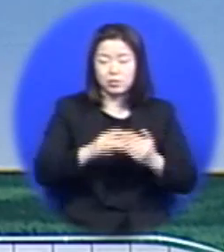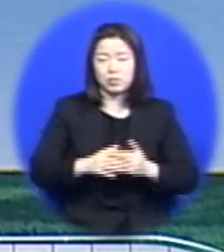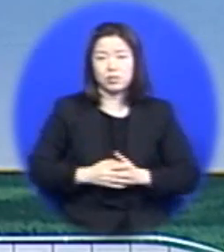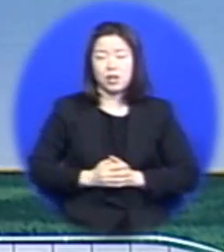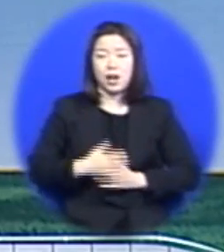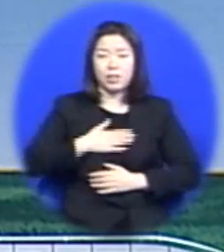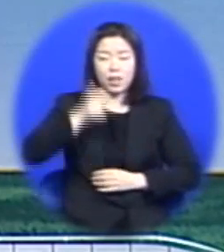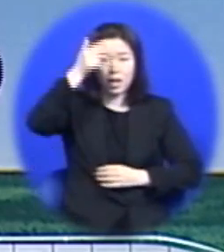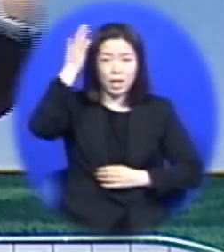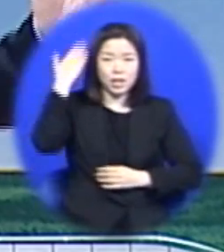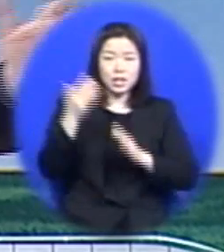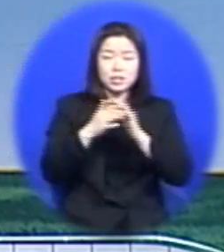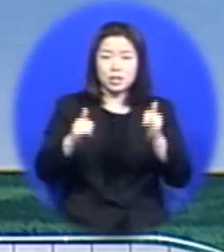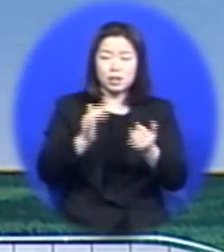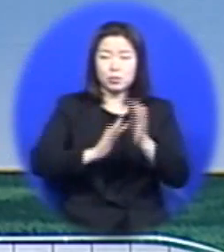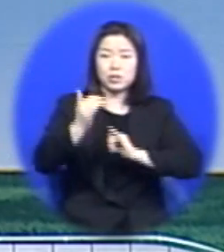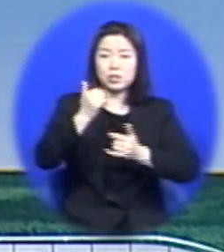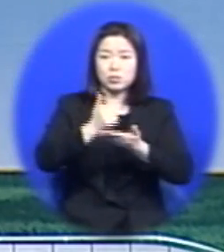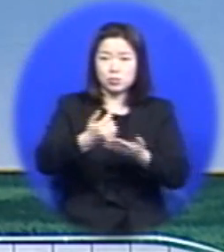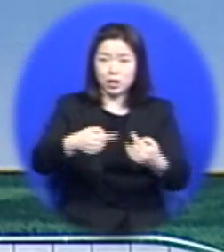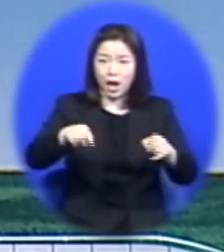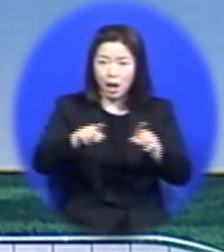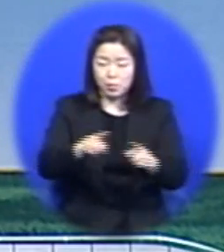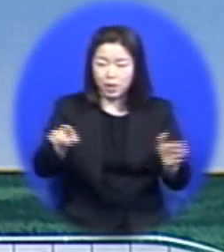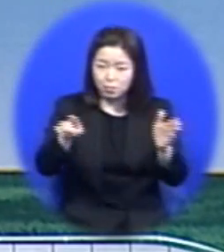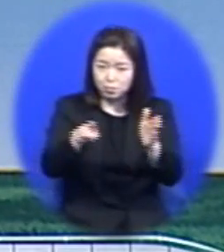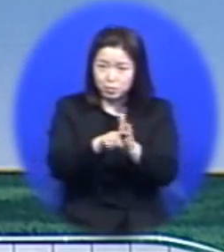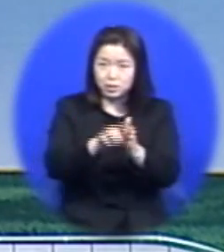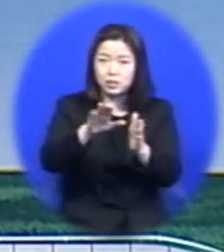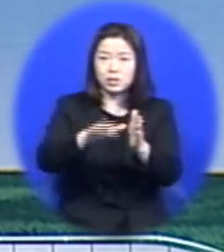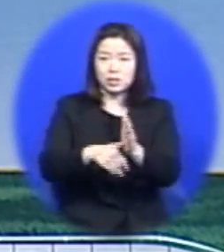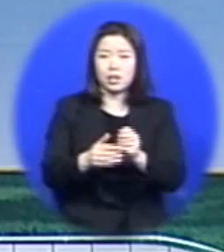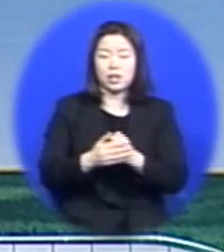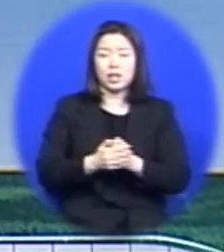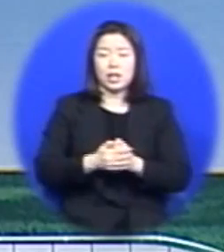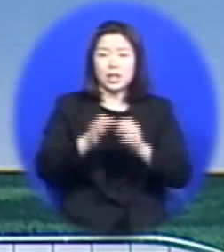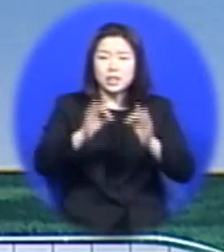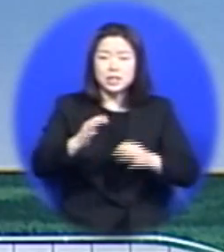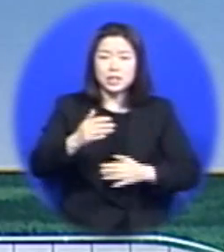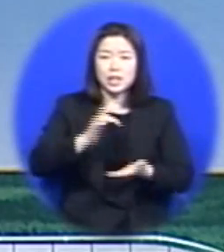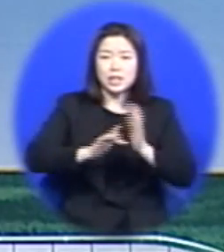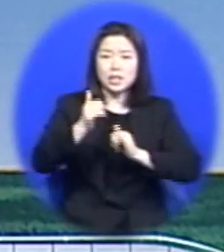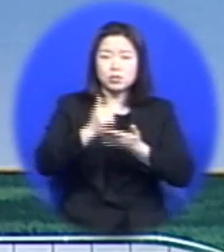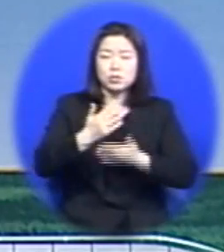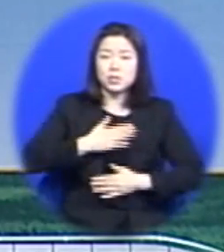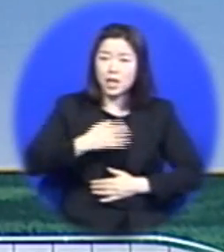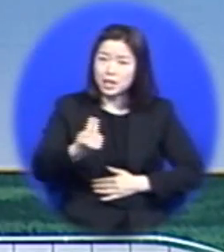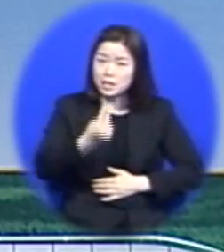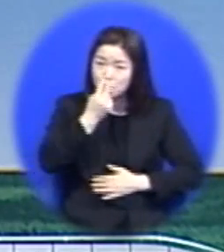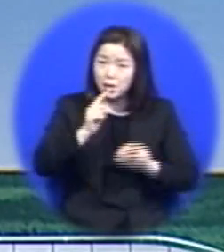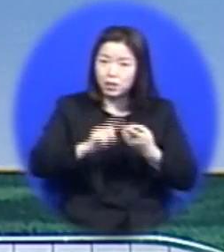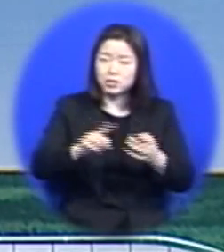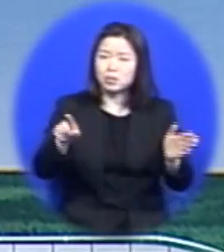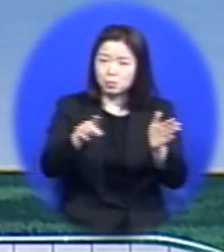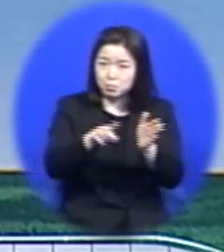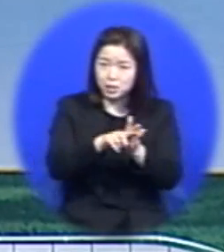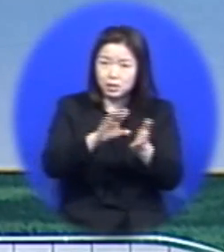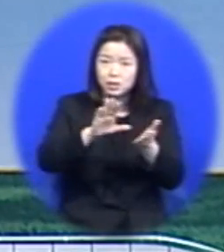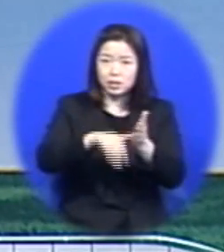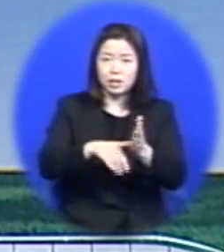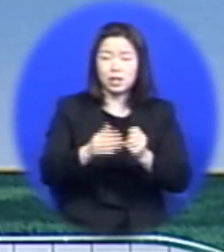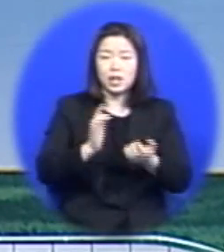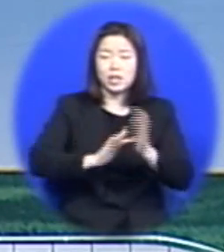내가 옛사람이 예수님과 함께 죽었음을 믿을 때, 이제 예수님이 내 생명임을 내가 믿을 때 예수님이 나를